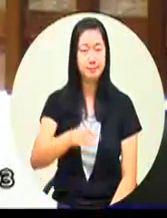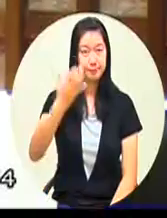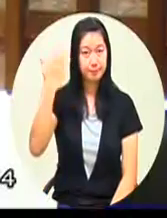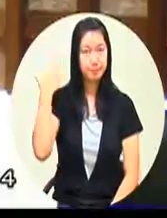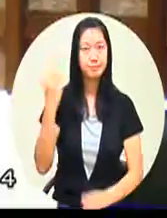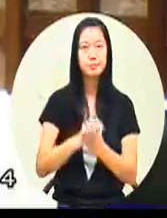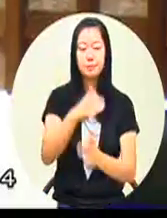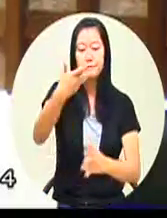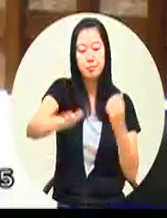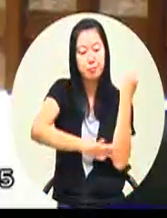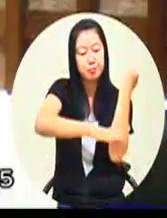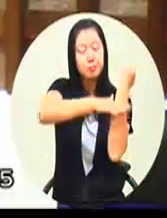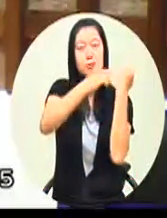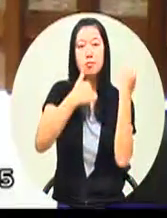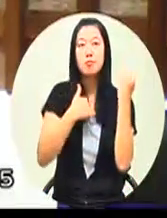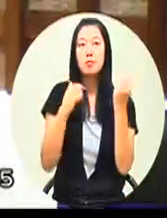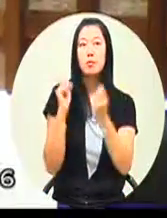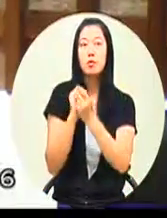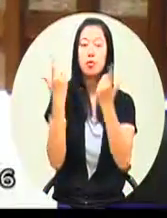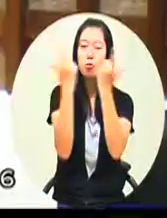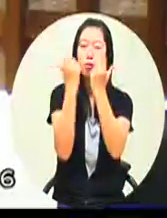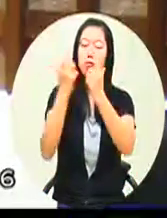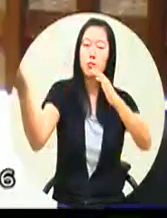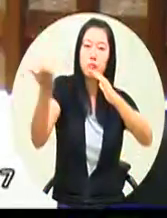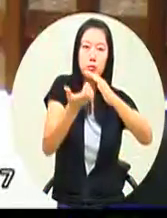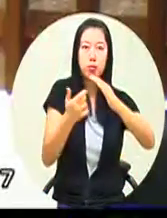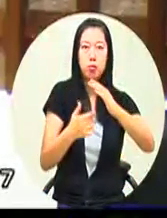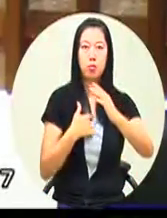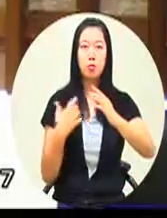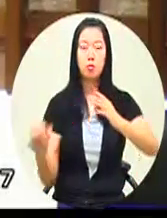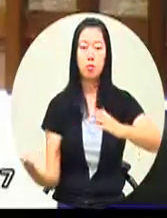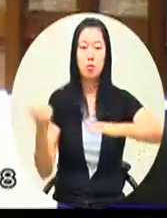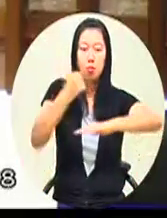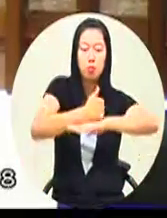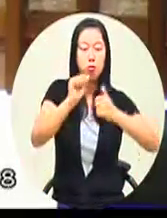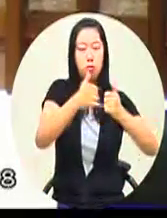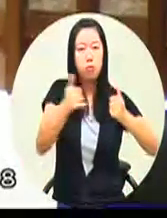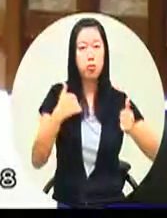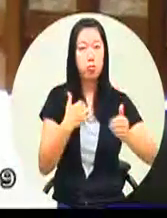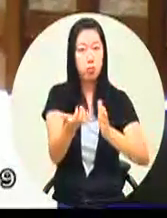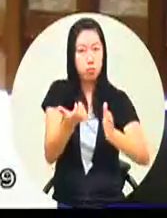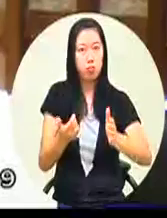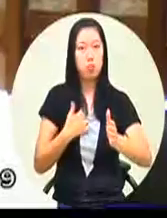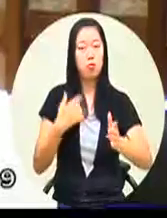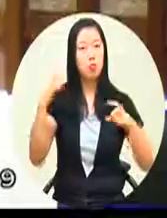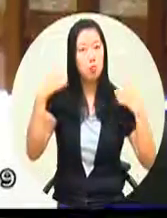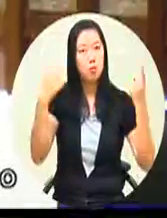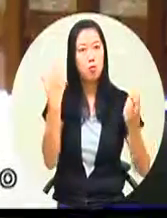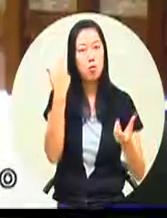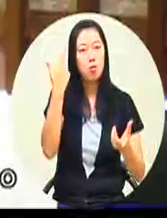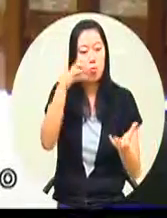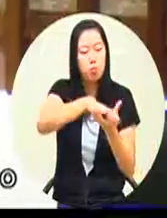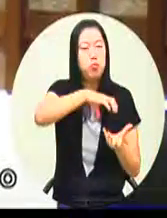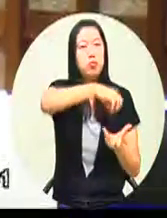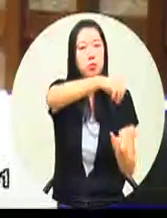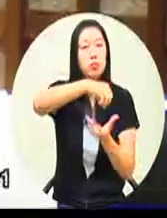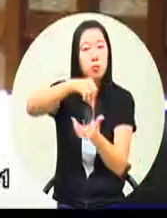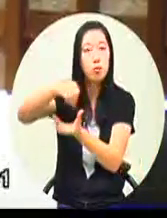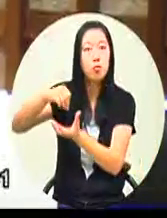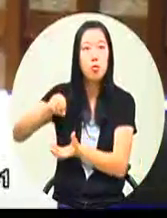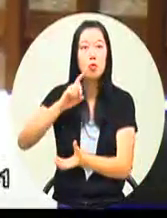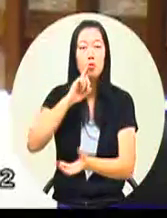水前我伫台北搬动啊，我未担任你代表的时阵，就拢我去咧处理咧送便当咧讲饮水的代志，